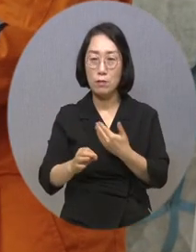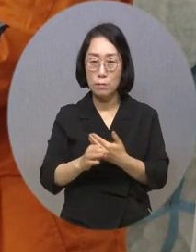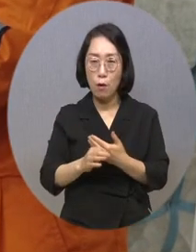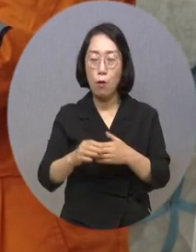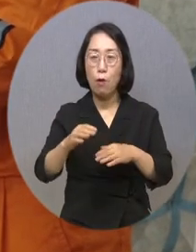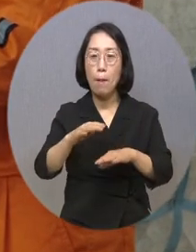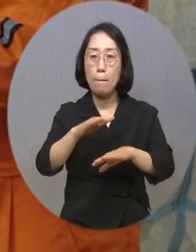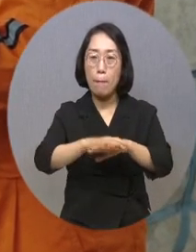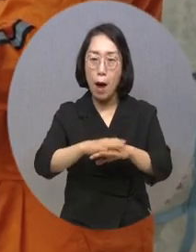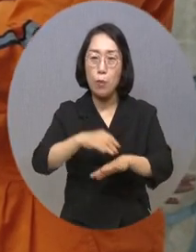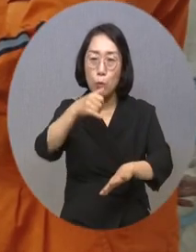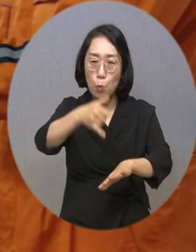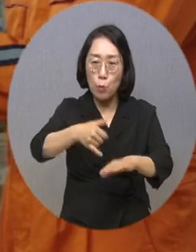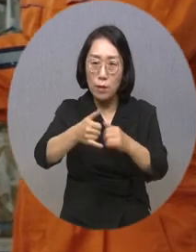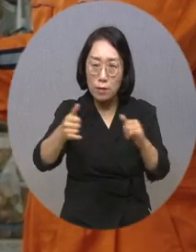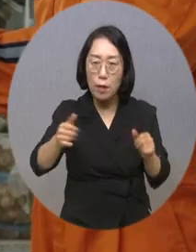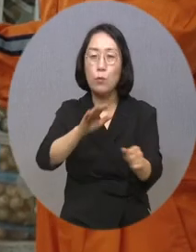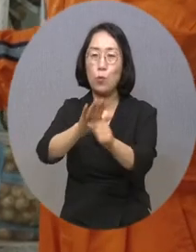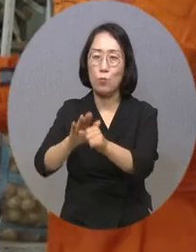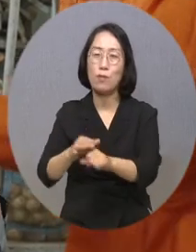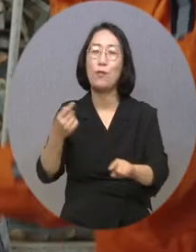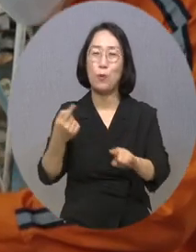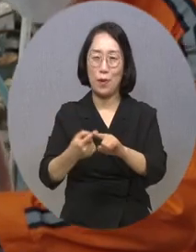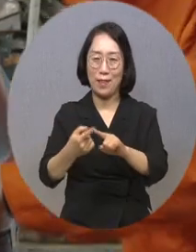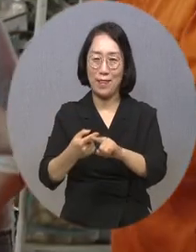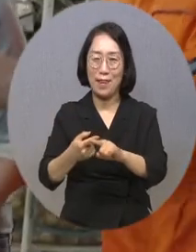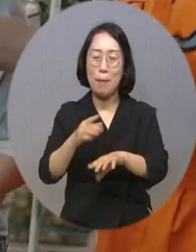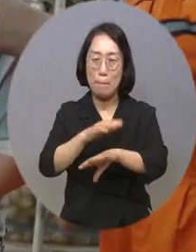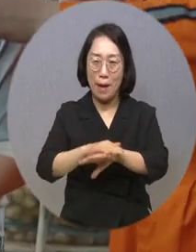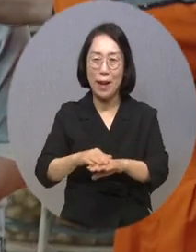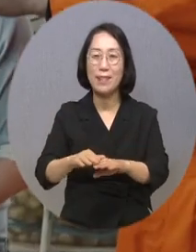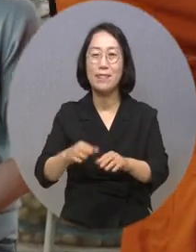일이니까 소비 많이 부탁드립니다.